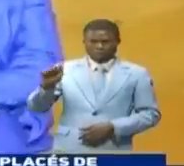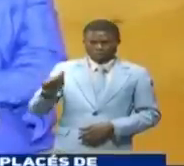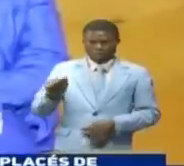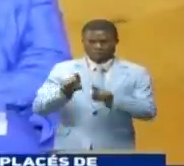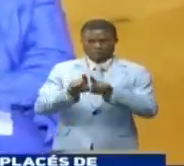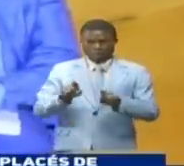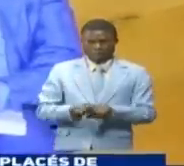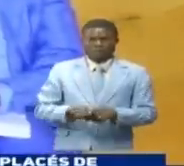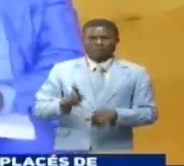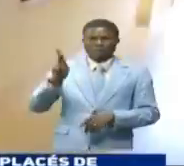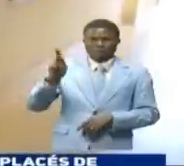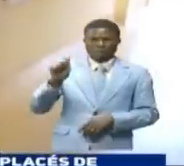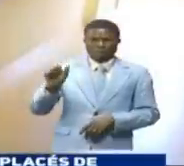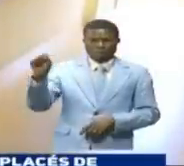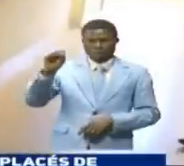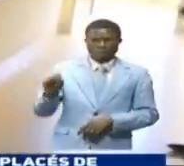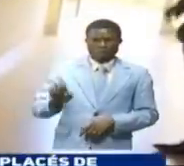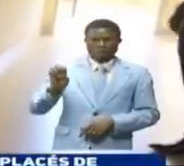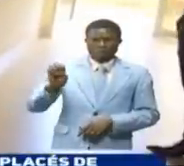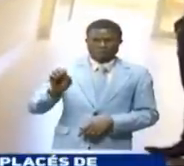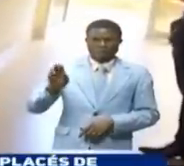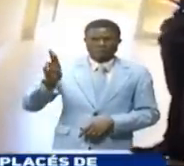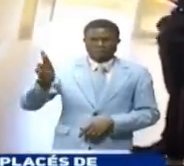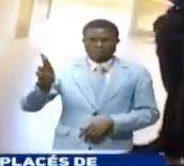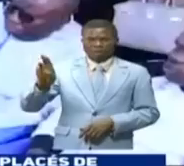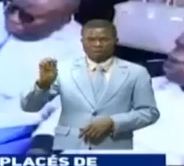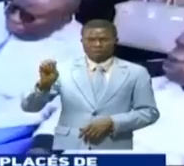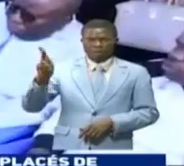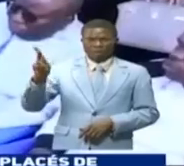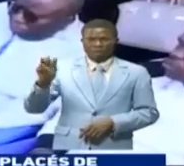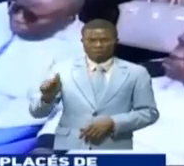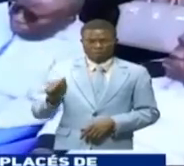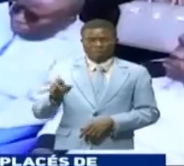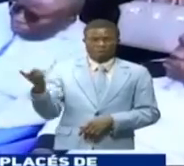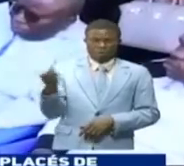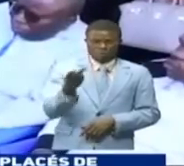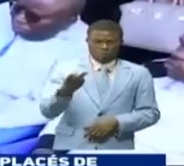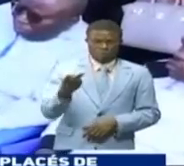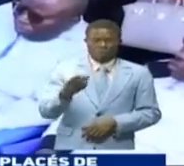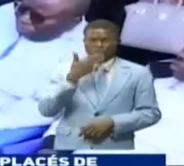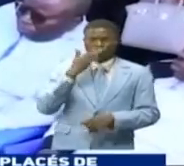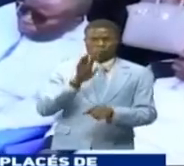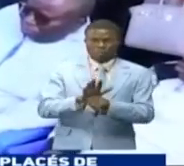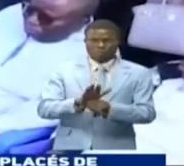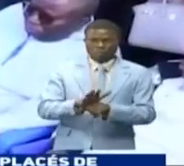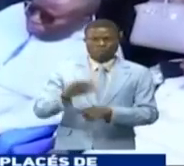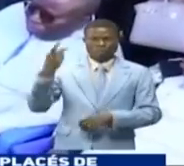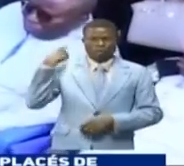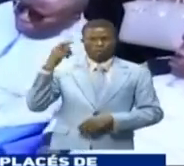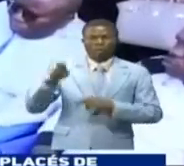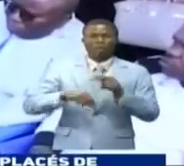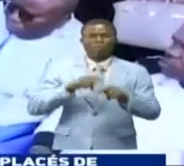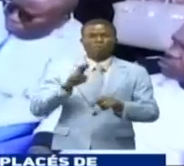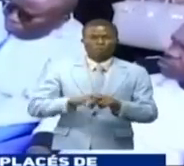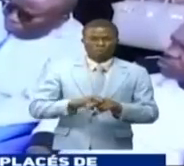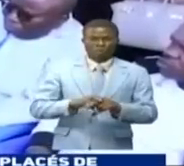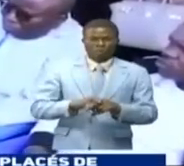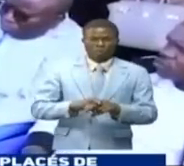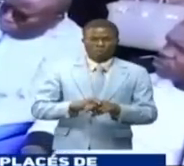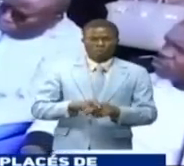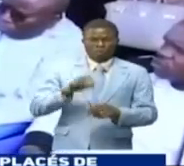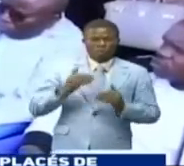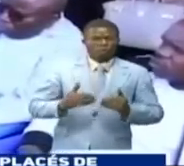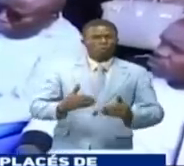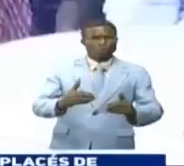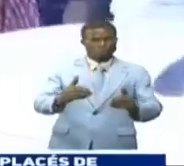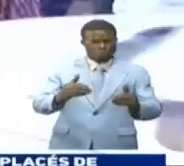Alexandre, Kassere Kakalo Ali et Lusenge Bonane. Ce dernier a rassuré que les députés nationaux vont devoir continuer